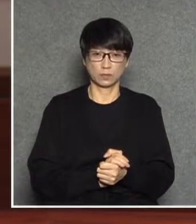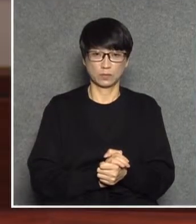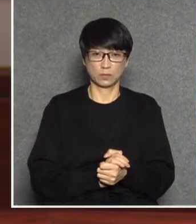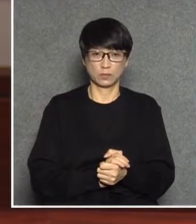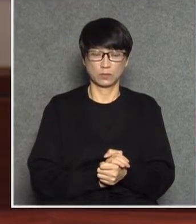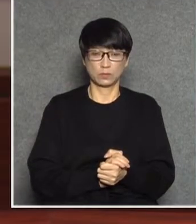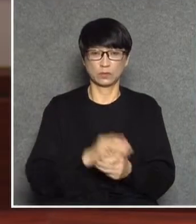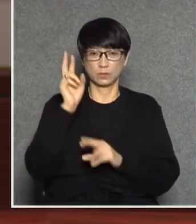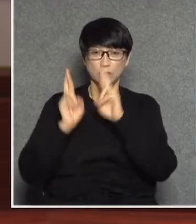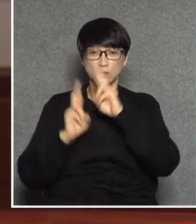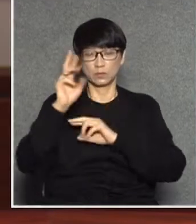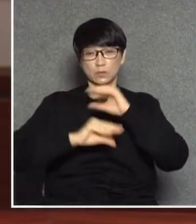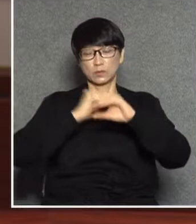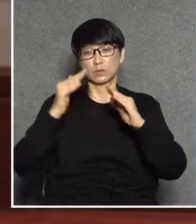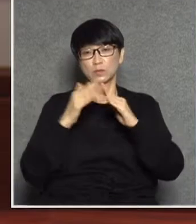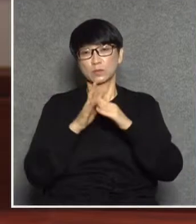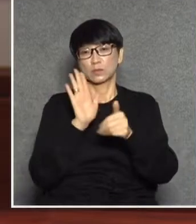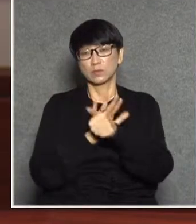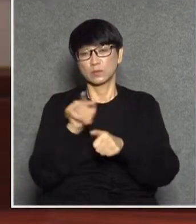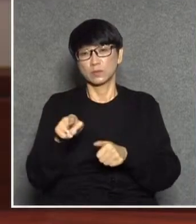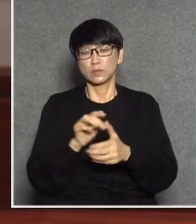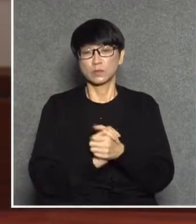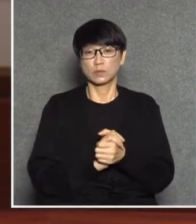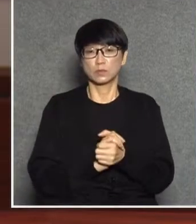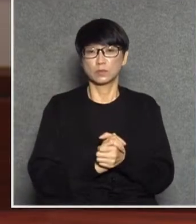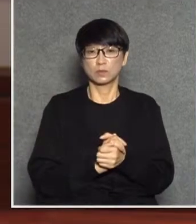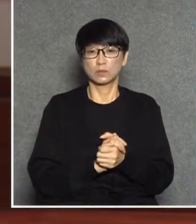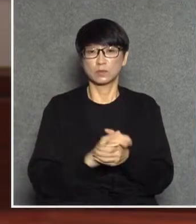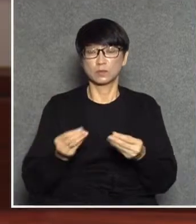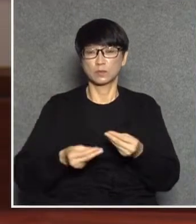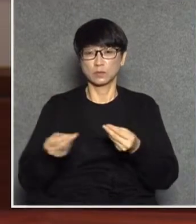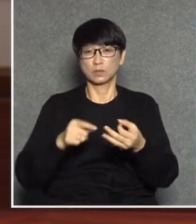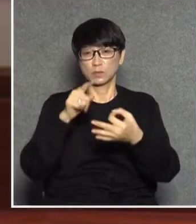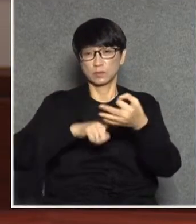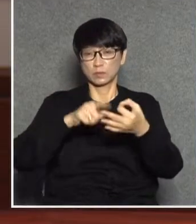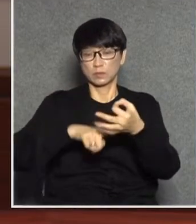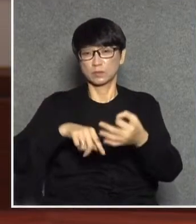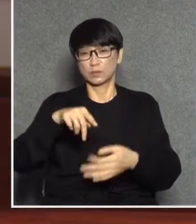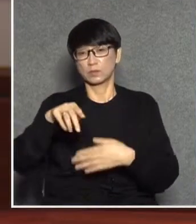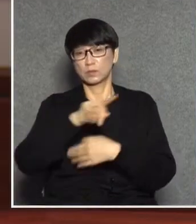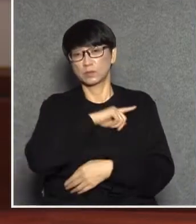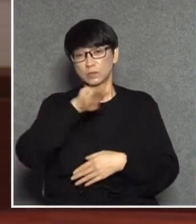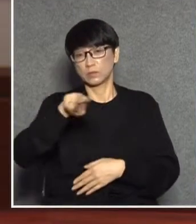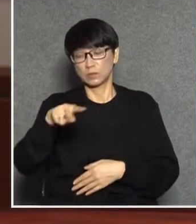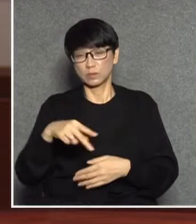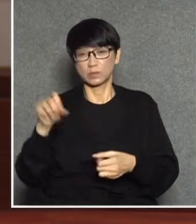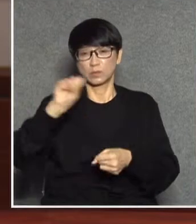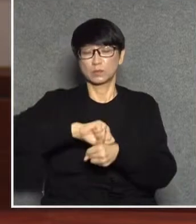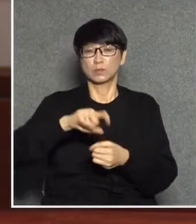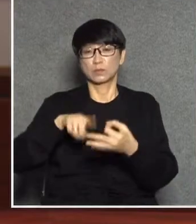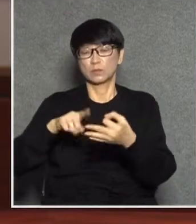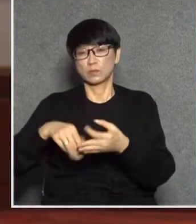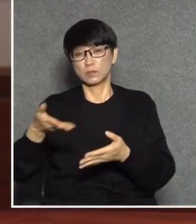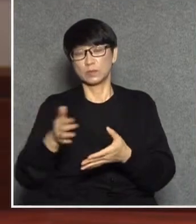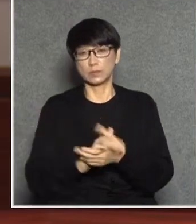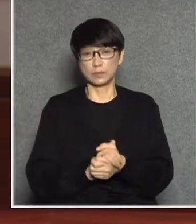市建局嗰度幫手點樣樣啊？最多就係我提供啲名單俾你咯，你再揾個咯，唔夠嘅名單咪揾多幾個名單咯咁樣，唔